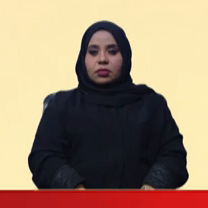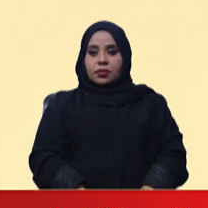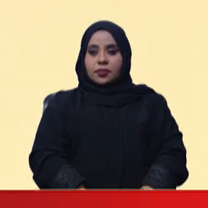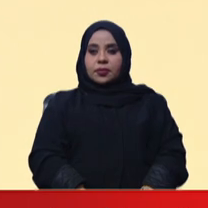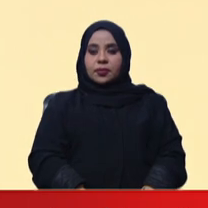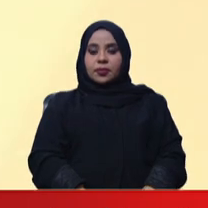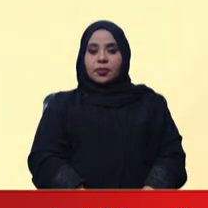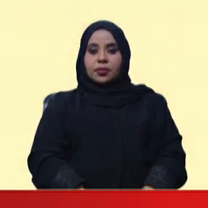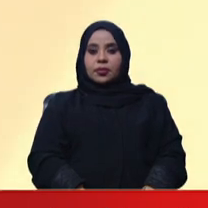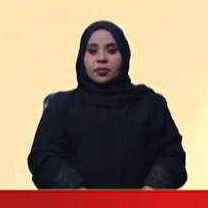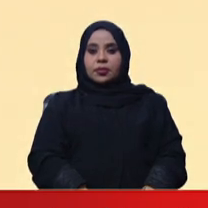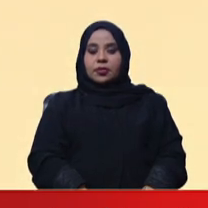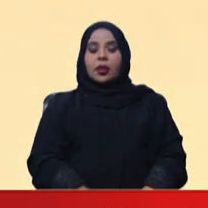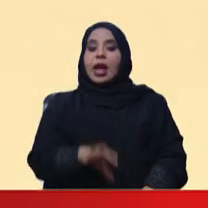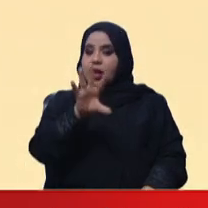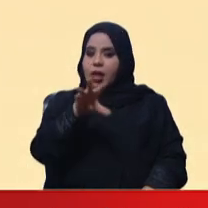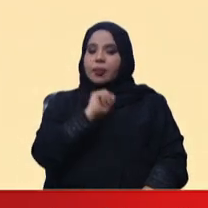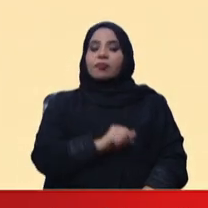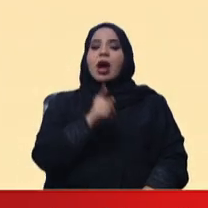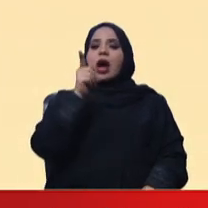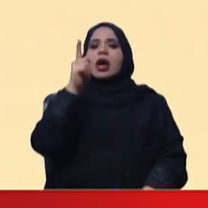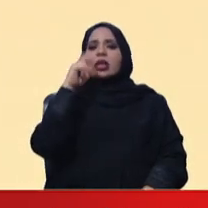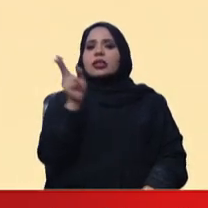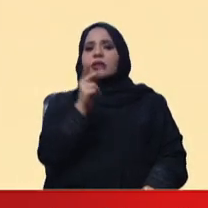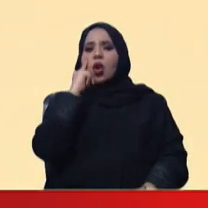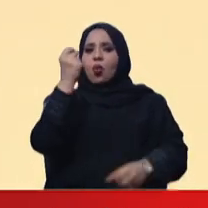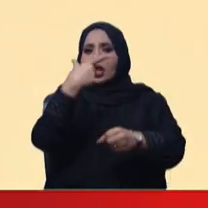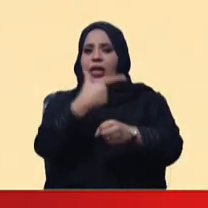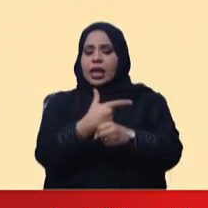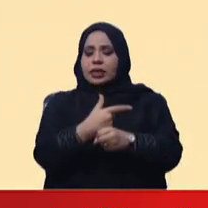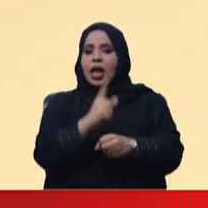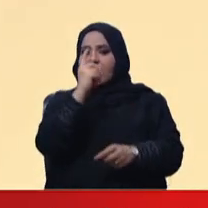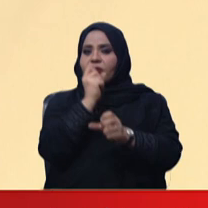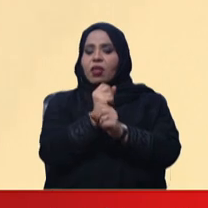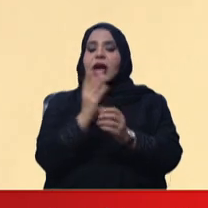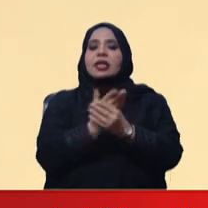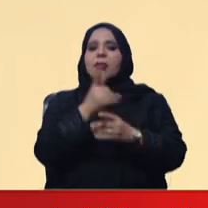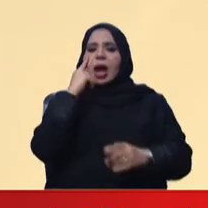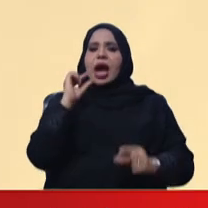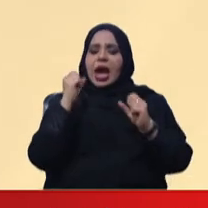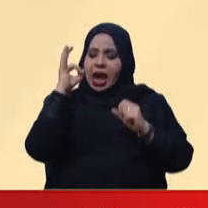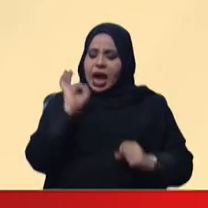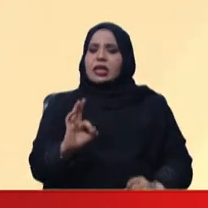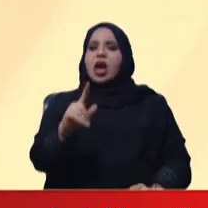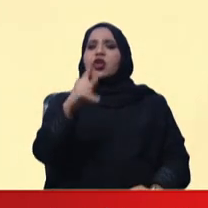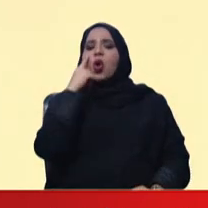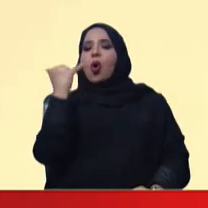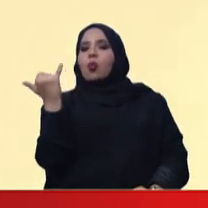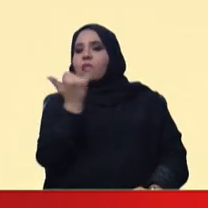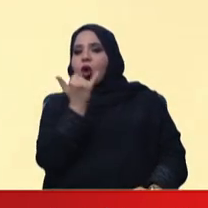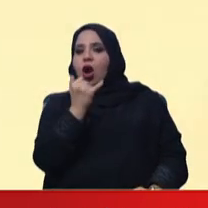والدوليين. بالتأكيد زيارة صاحب السمو ولي العهد أكدت على مدى